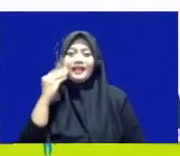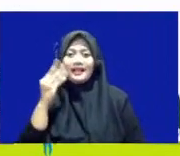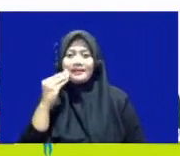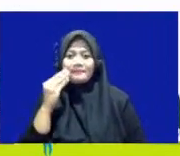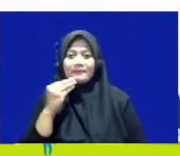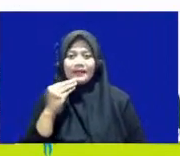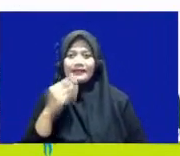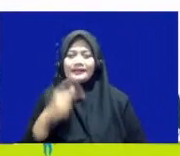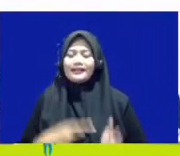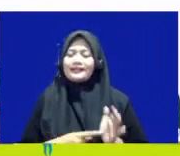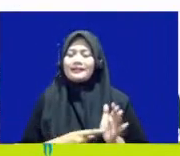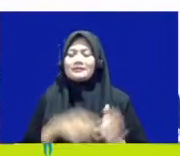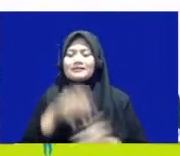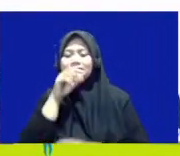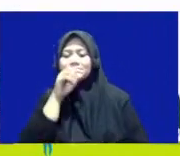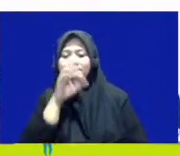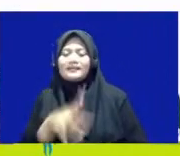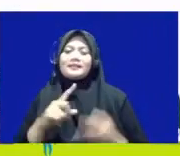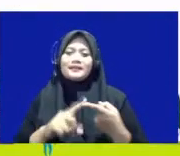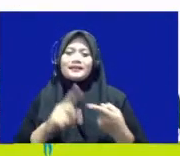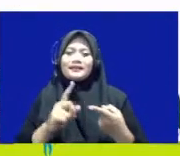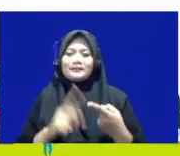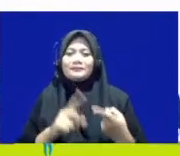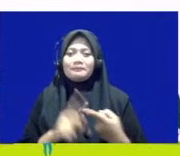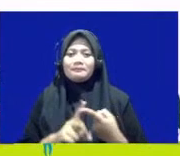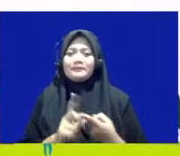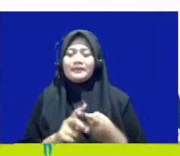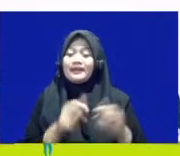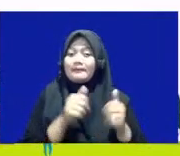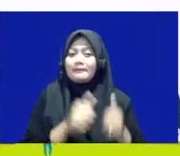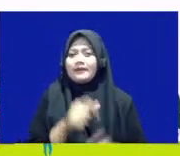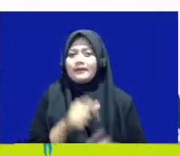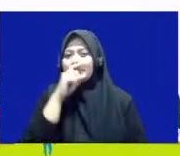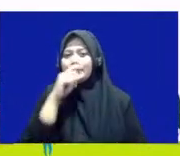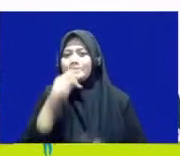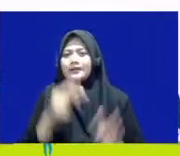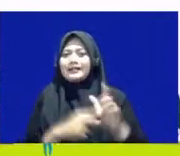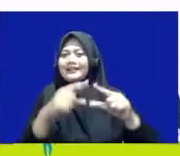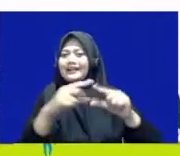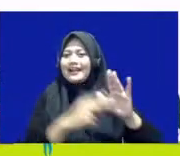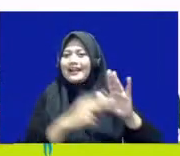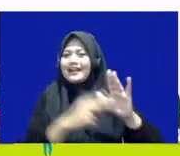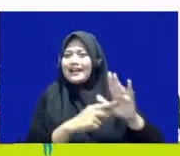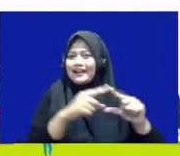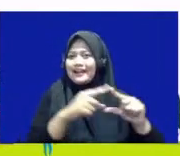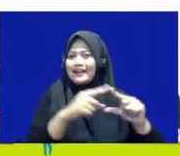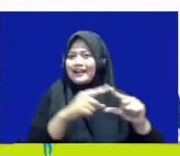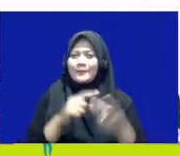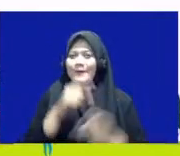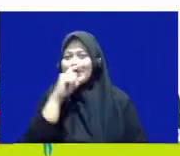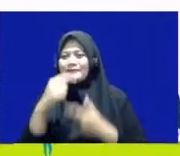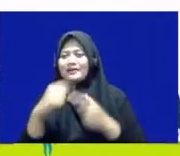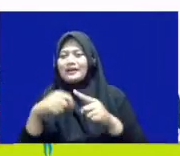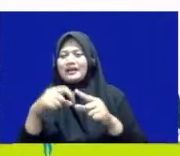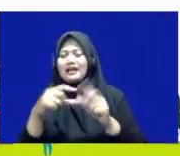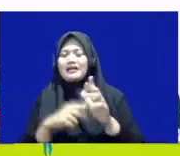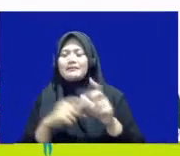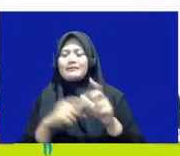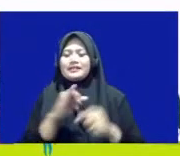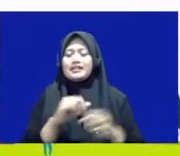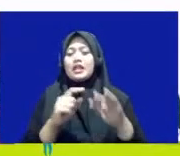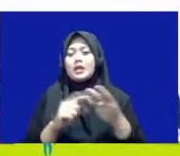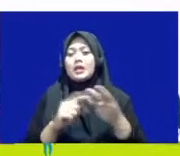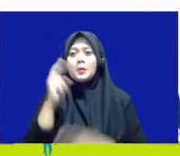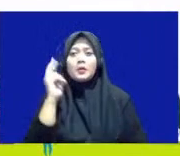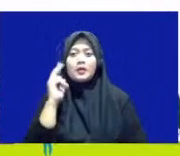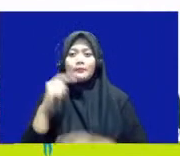tadi sampaikan oleh teman-teman, baik itu Pak Nana, kemudian Pak Sukamsi, Ibu Ferry, itu semua adalah dari